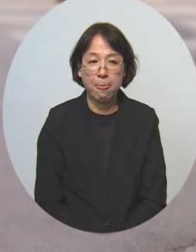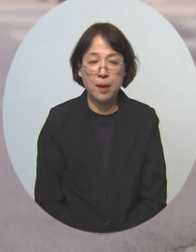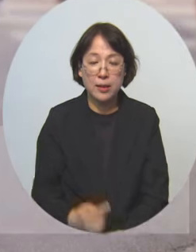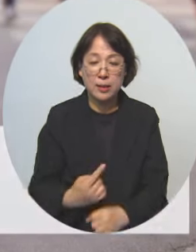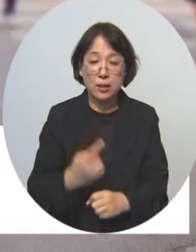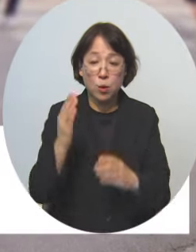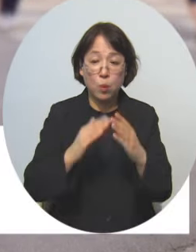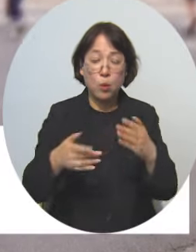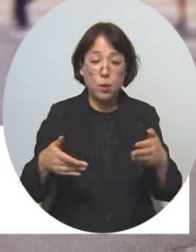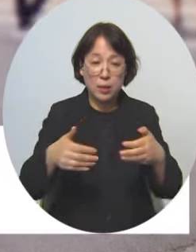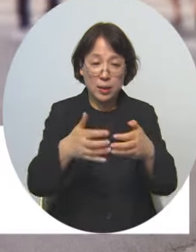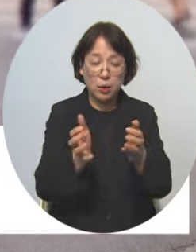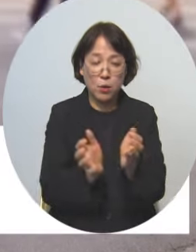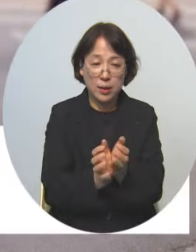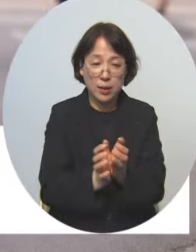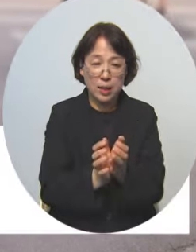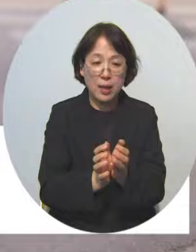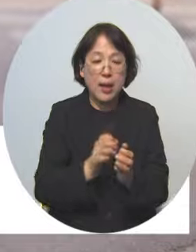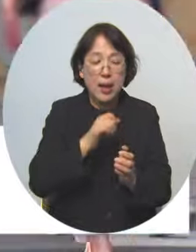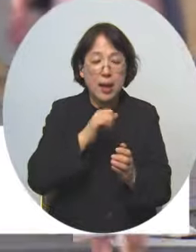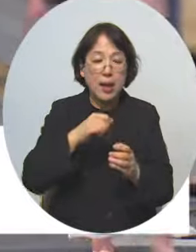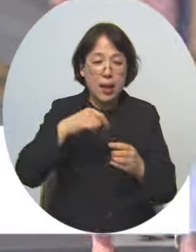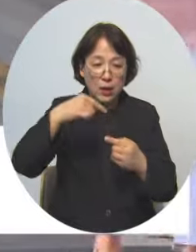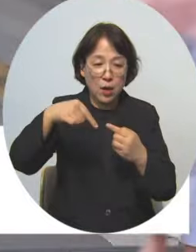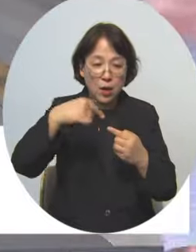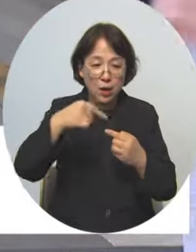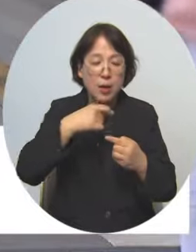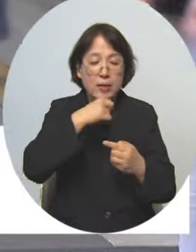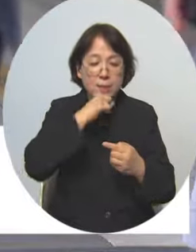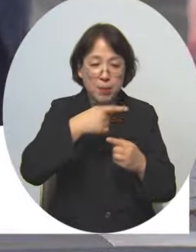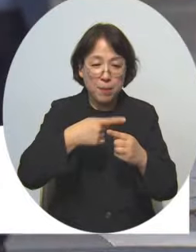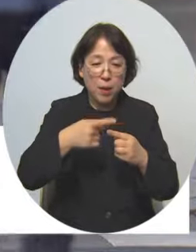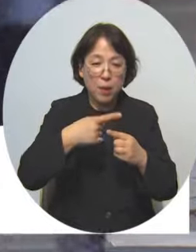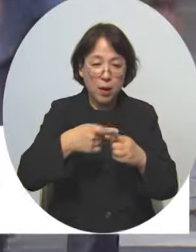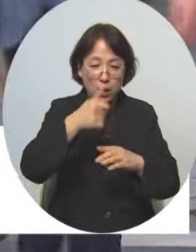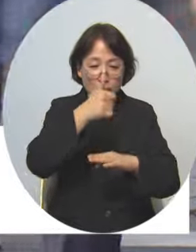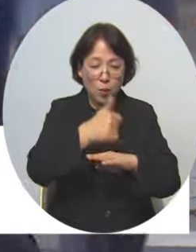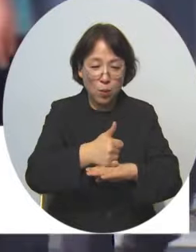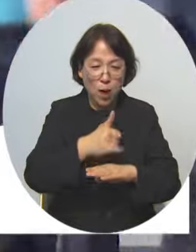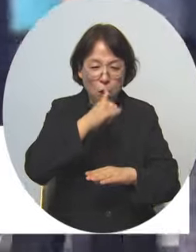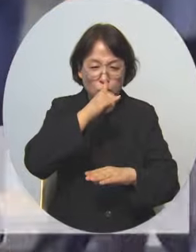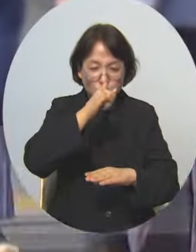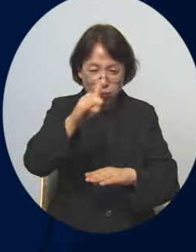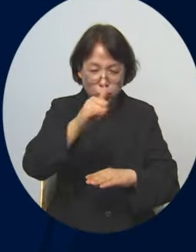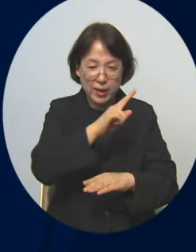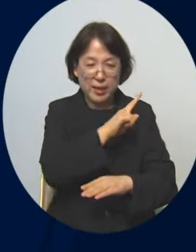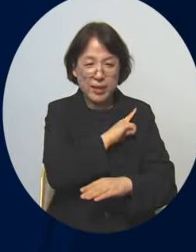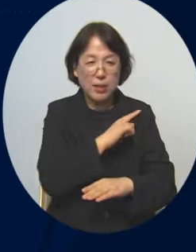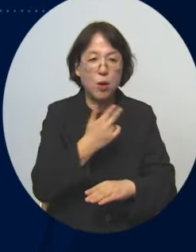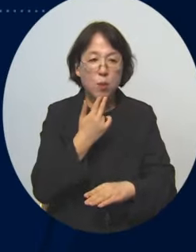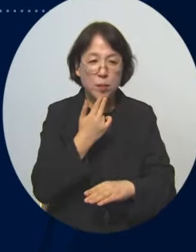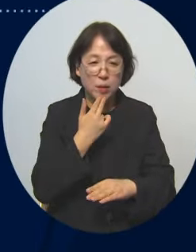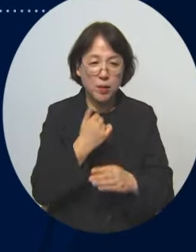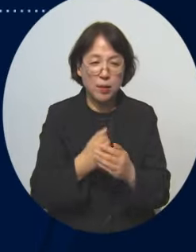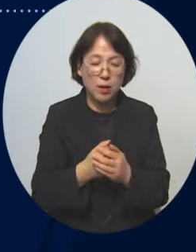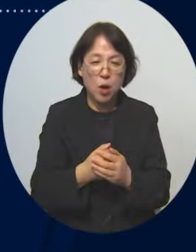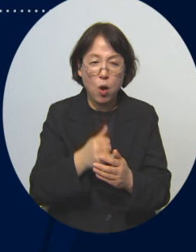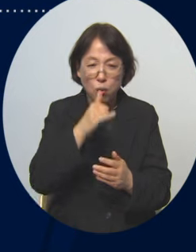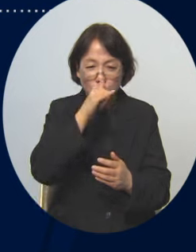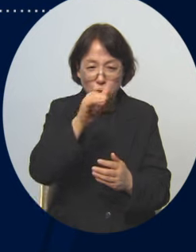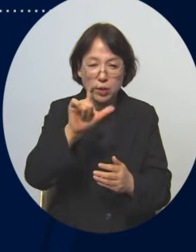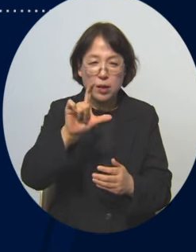지난해 공공기관 경영실적 평가 결과 최고 등급인 탁월을 받은 기관이 단 한 곳도 없었습니다. 우수는